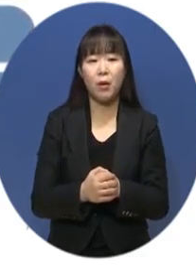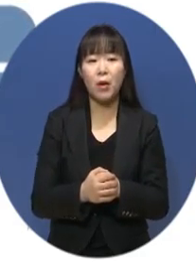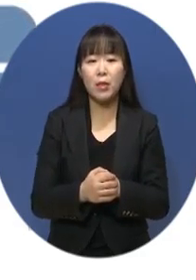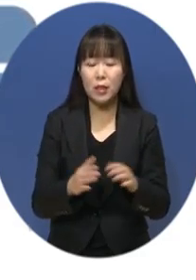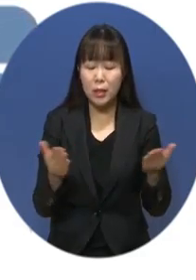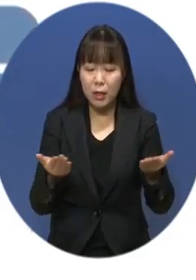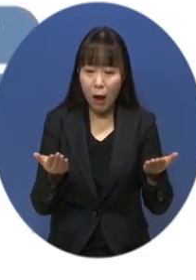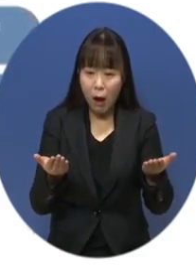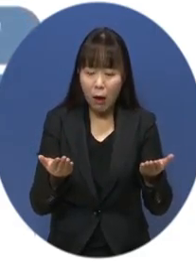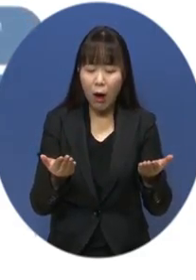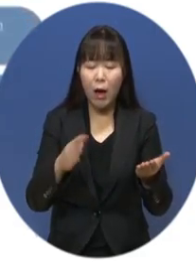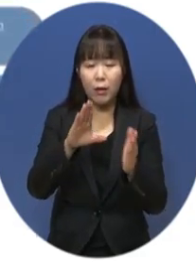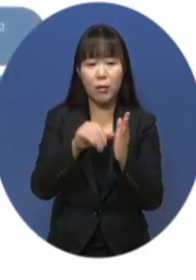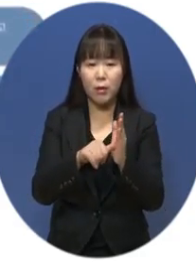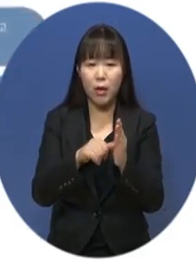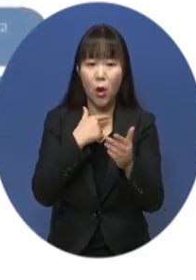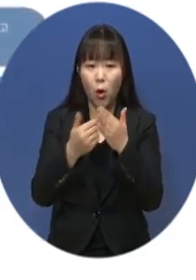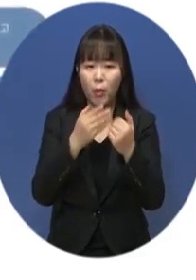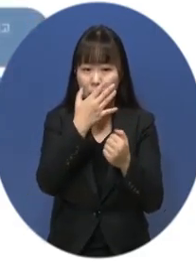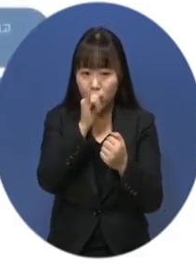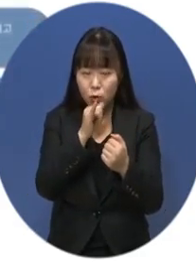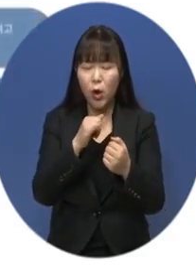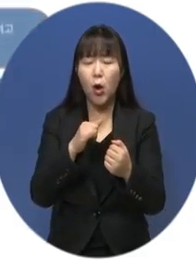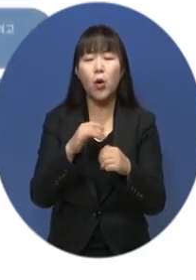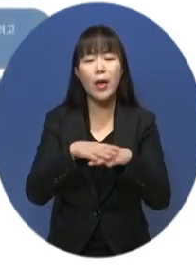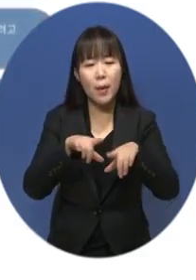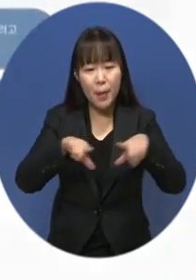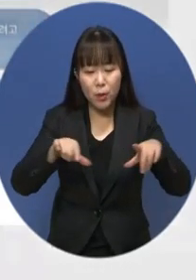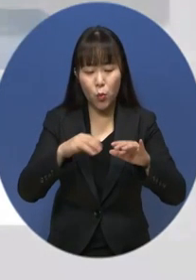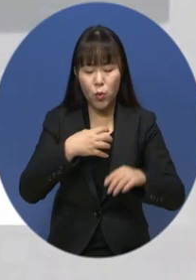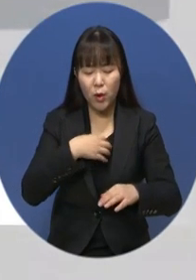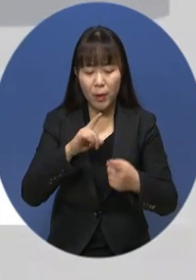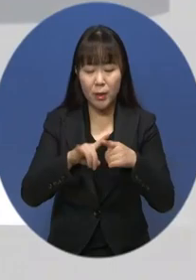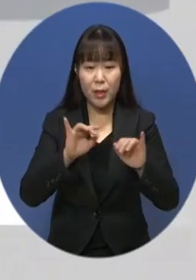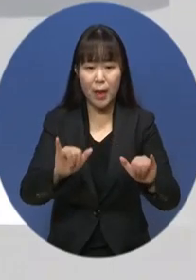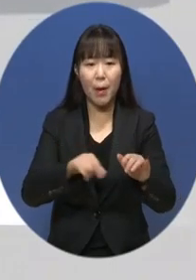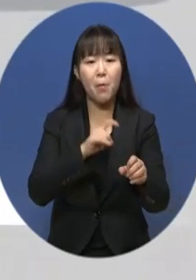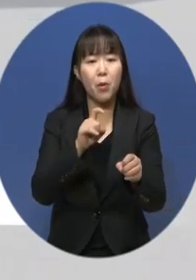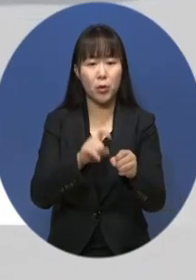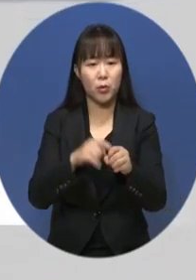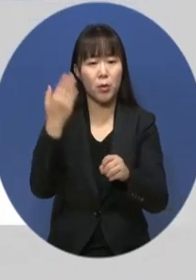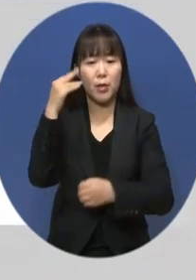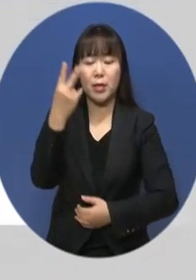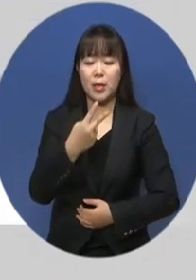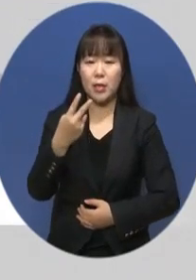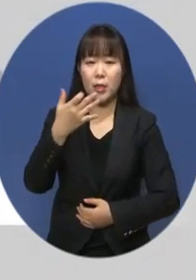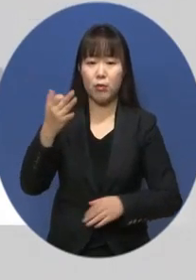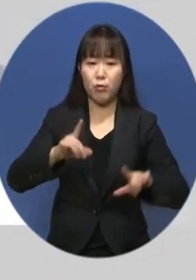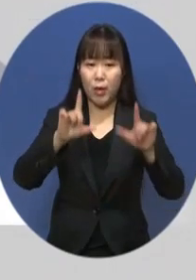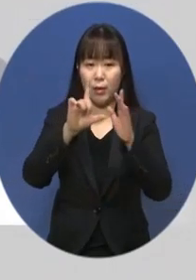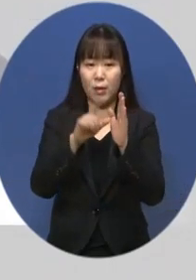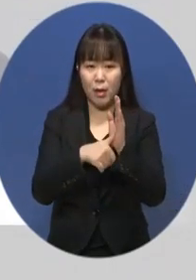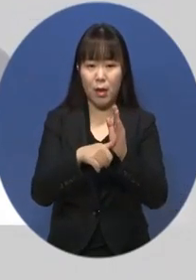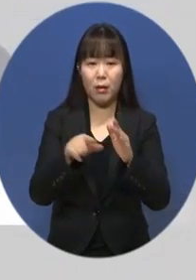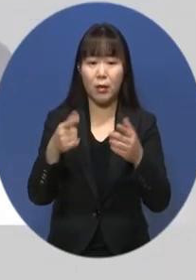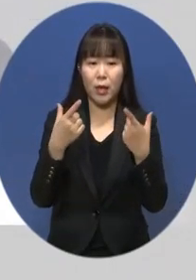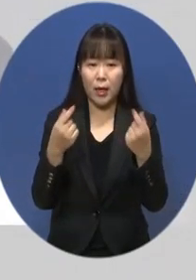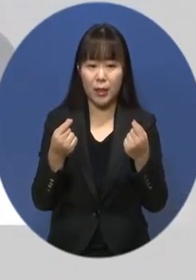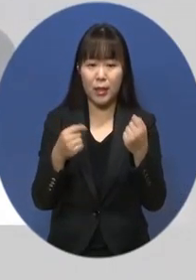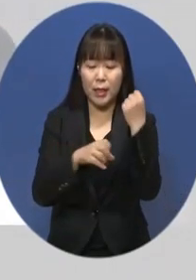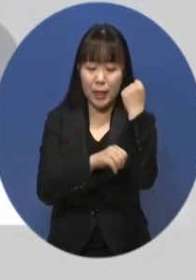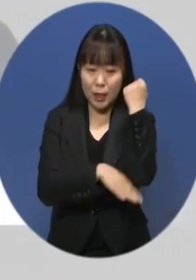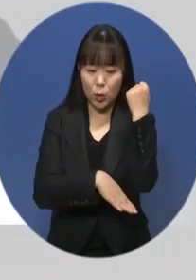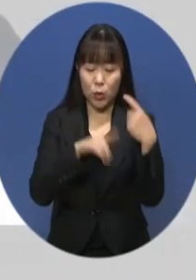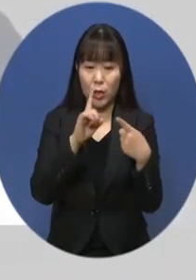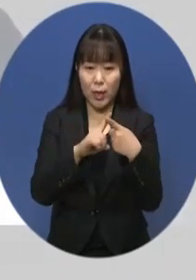직장에서 겪을 수 있는 일반적인 위험을 예방하기 위해 지난 2019년 에 보람 씨의 안전한 직장 생활